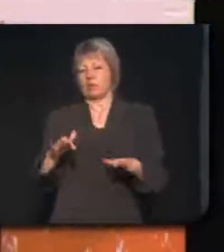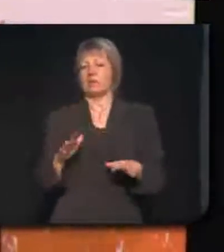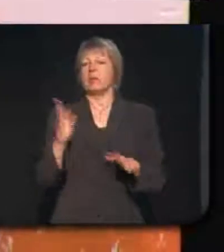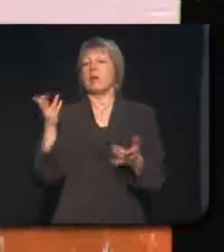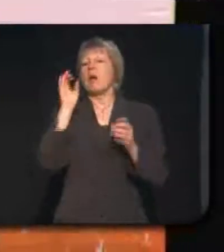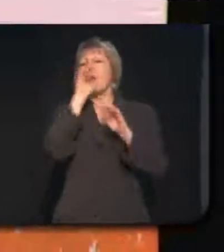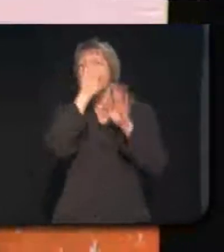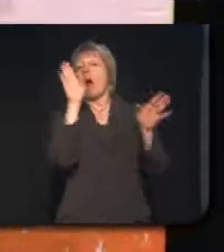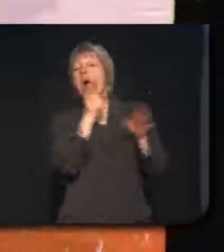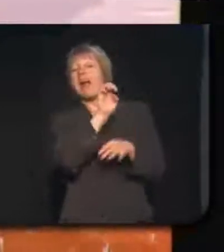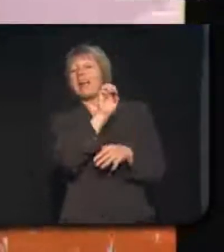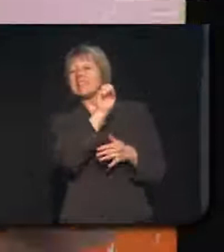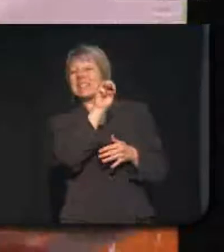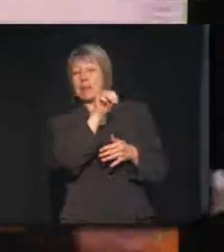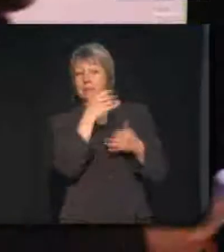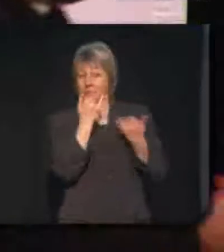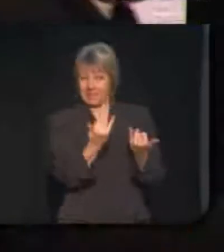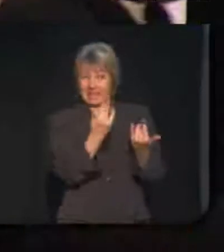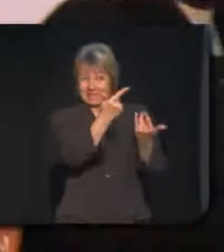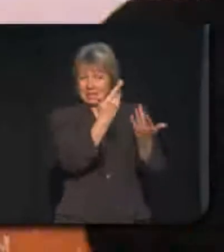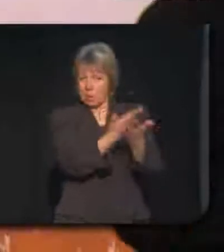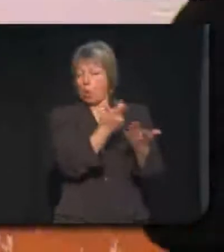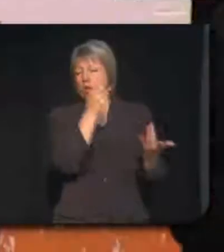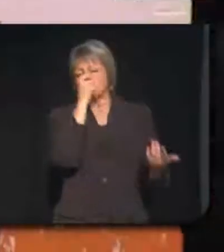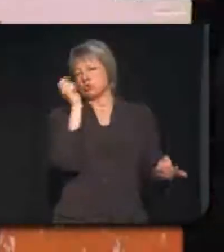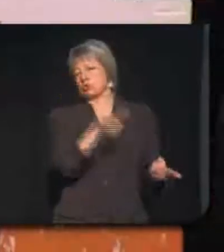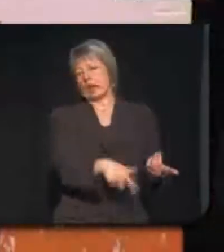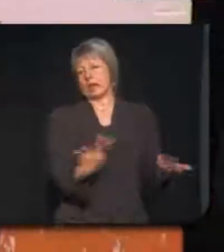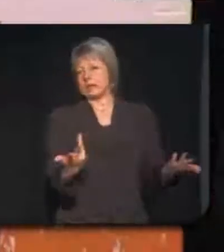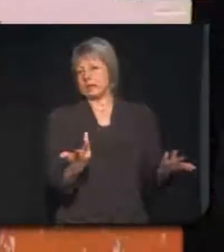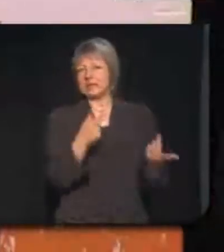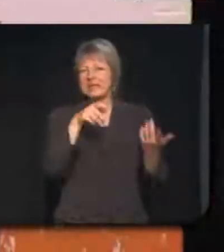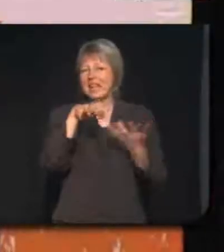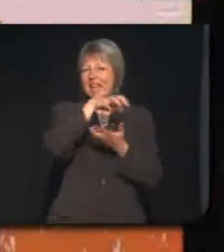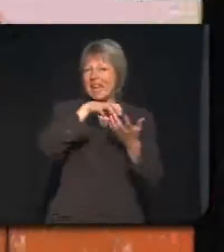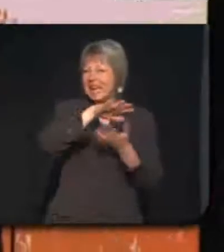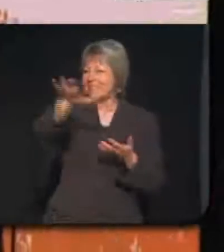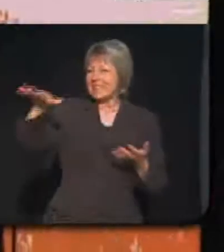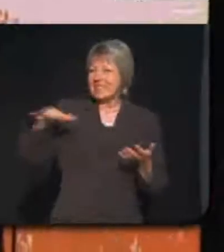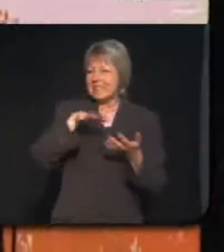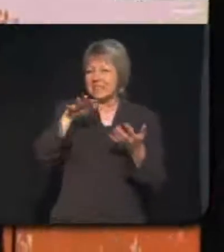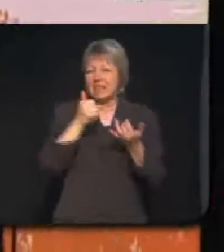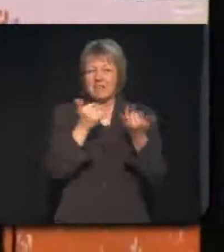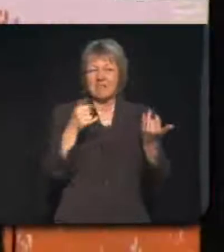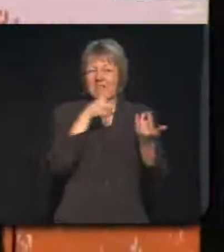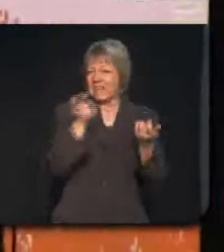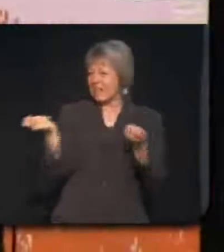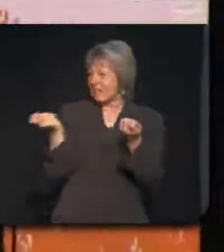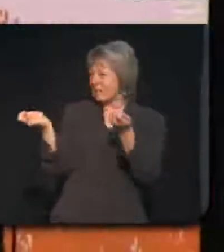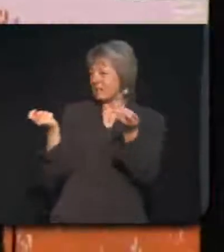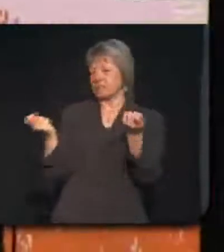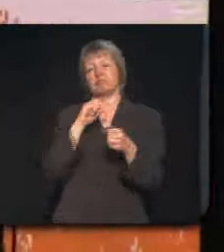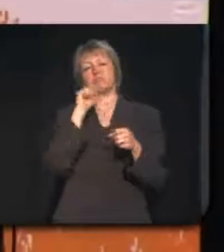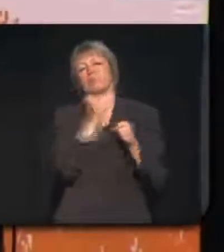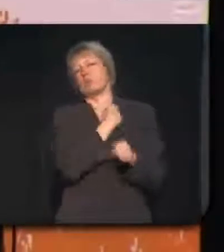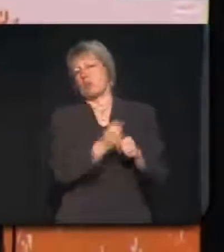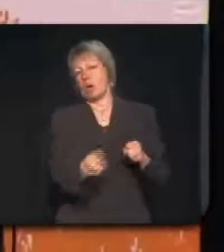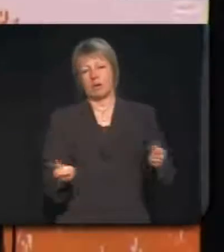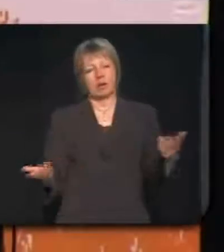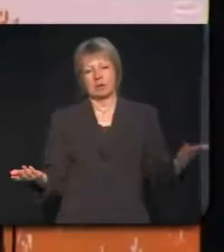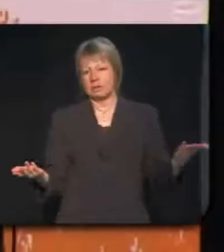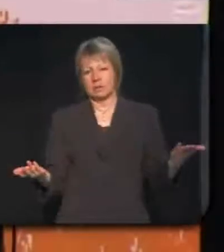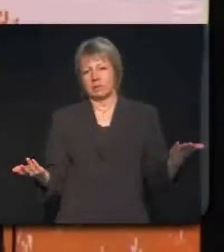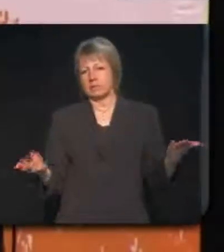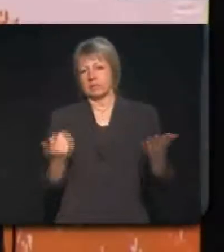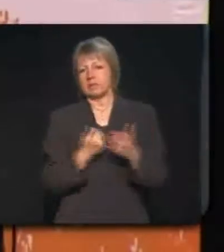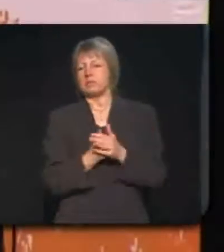ESM Scheiße die ganze die ganze Art und Weise wie mit der Krise umgegangen wurde ist ist einfach unmöglich und zwar ist